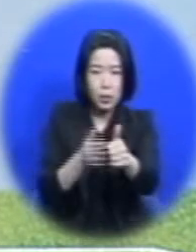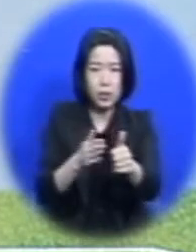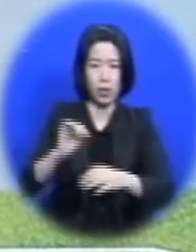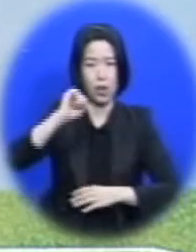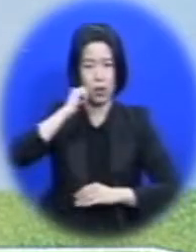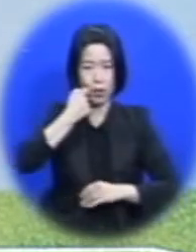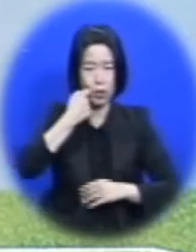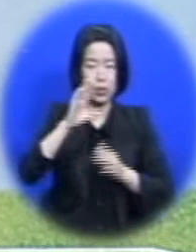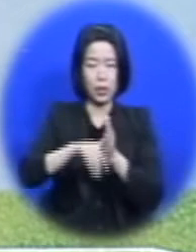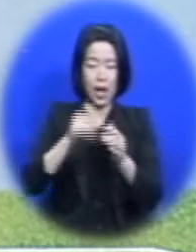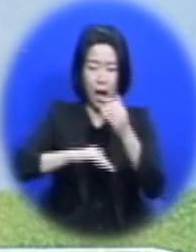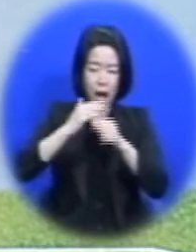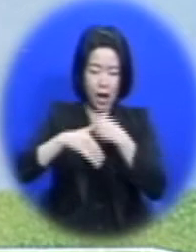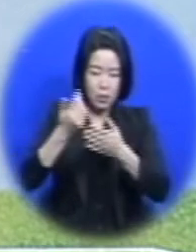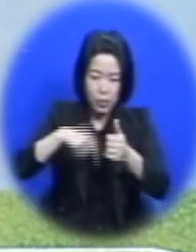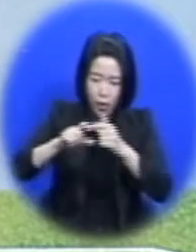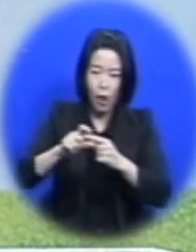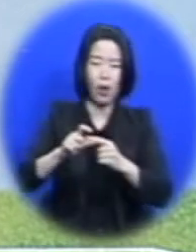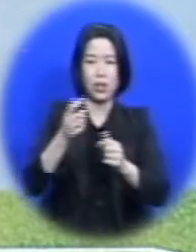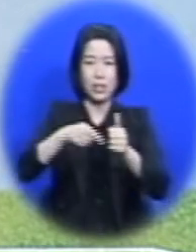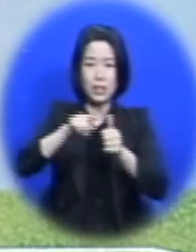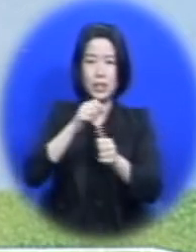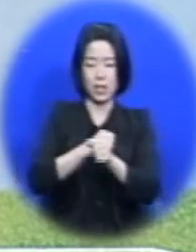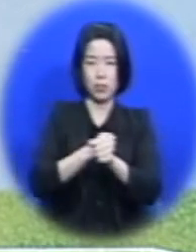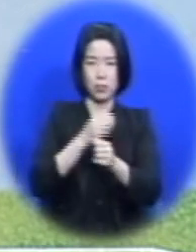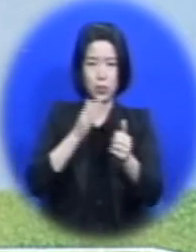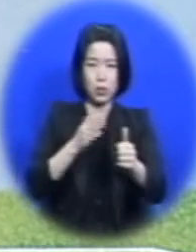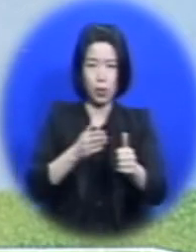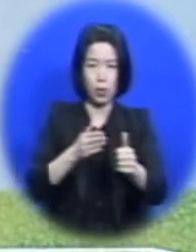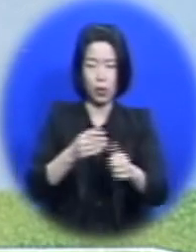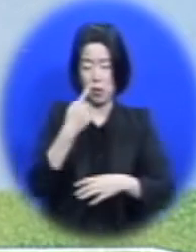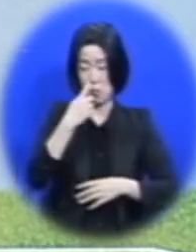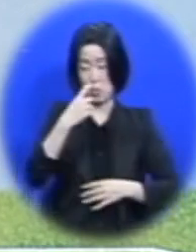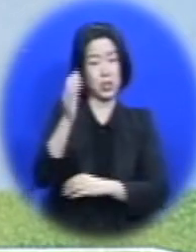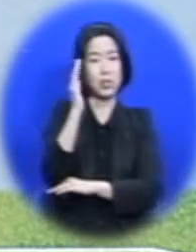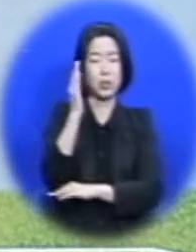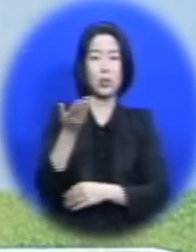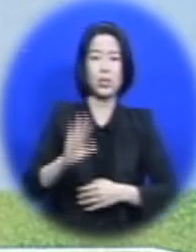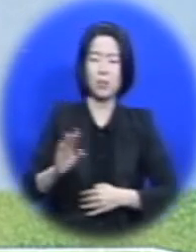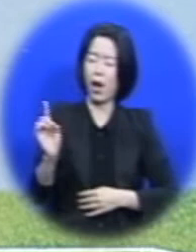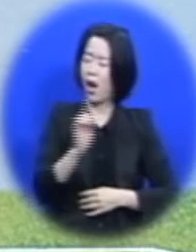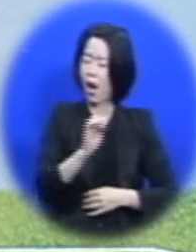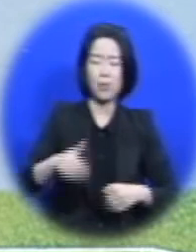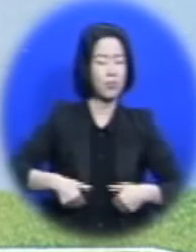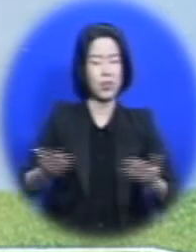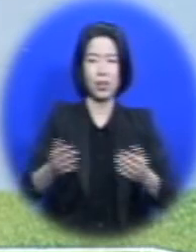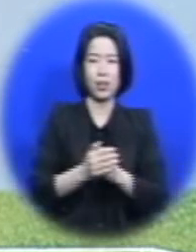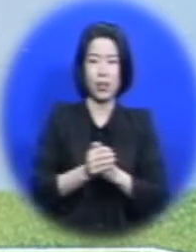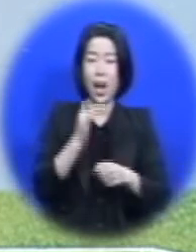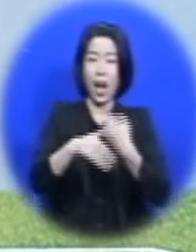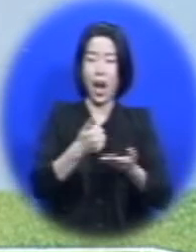하나님을 더 지 하십시오 멋있는 설 격인 압니다만 아무 소용이 없어요